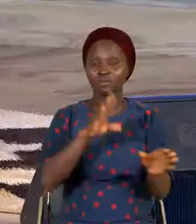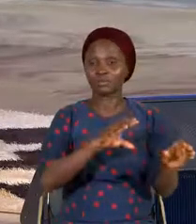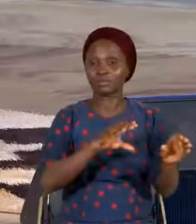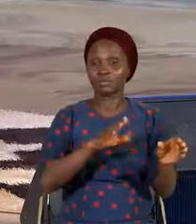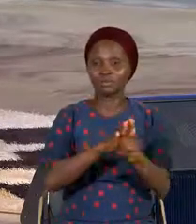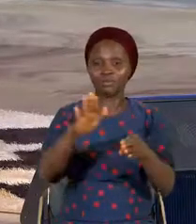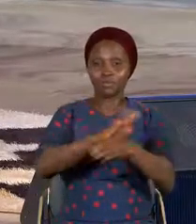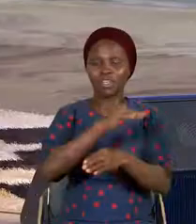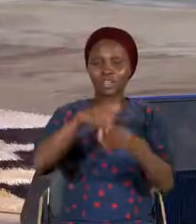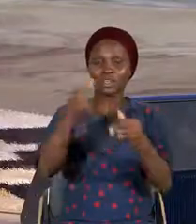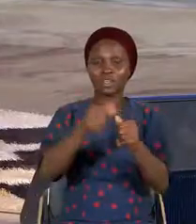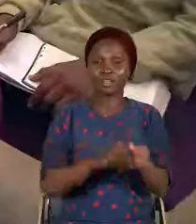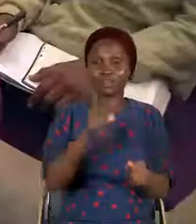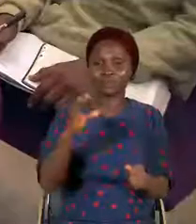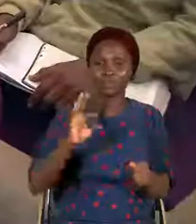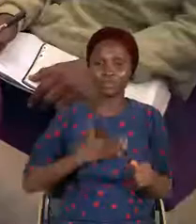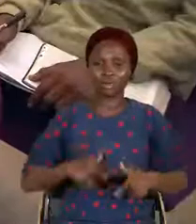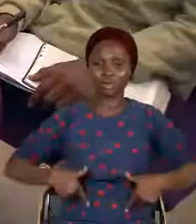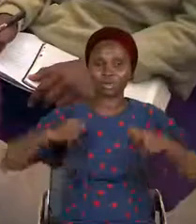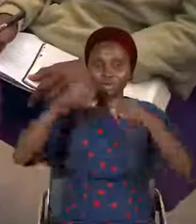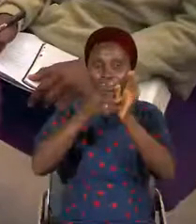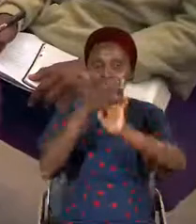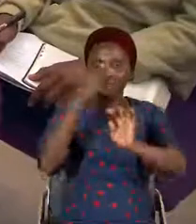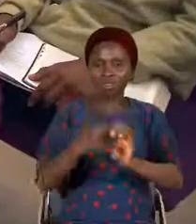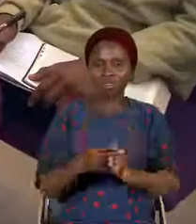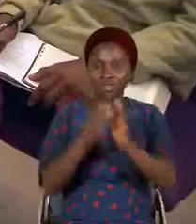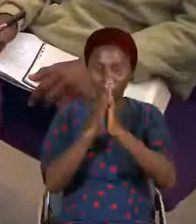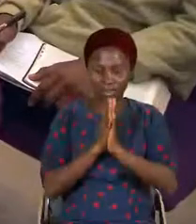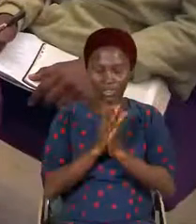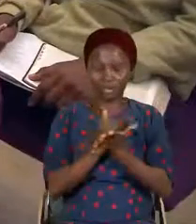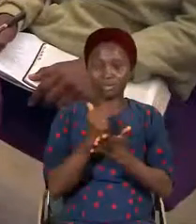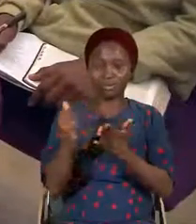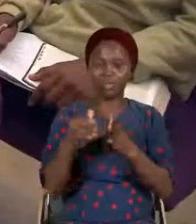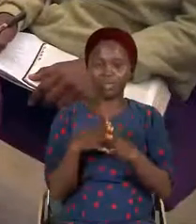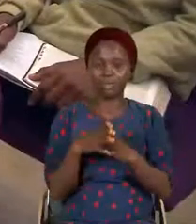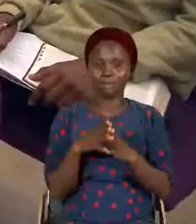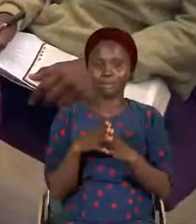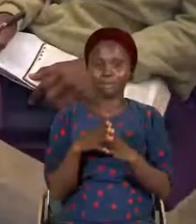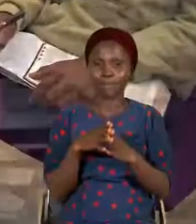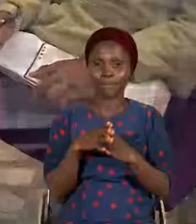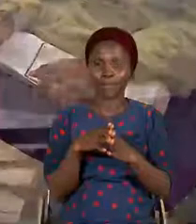accompli dans toutes les vies, au nom de Jésus.